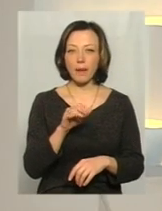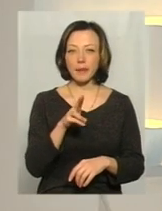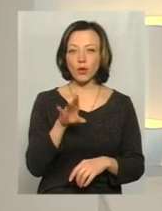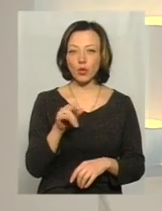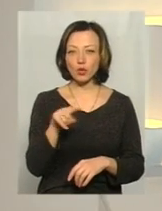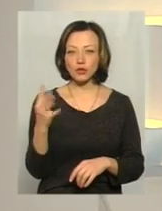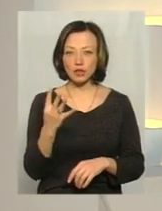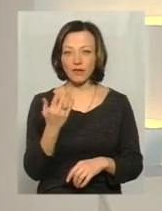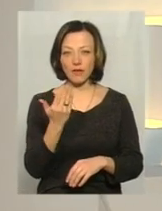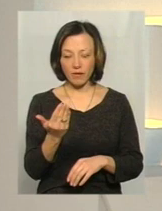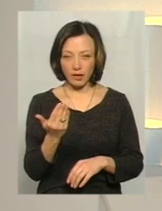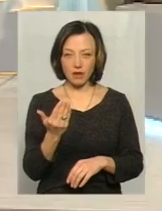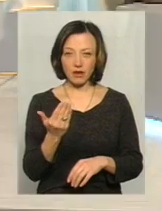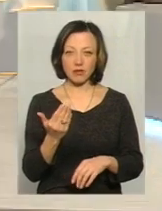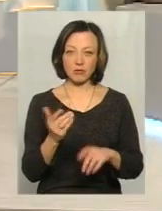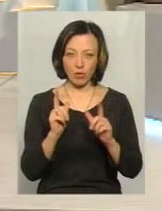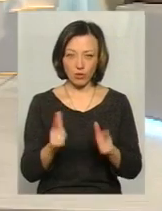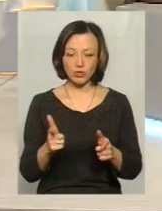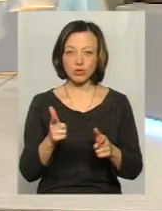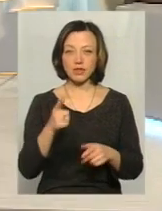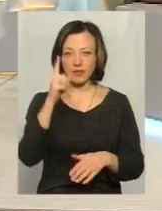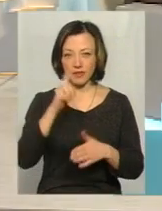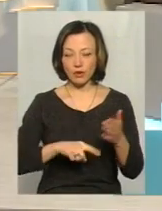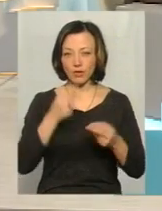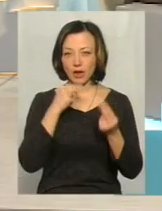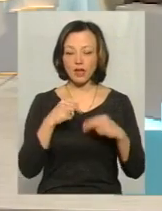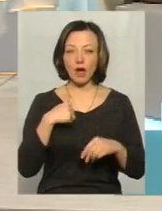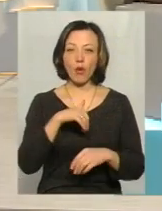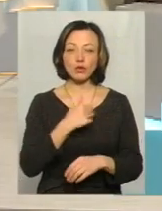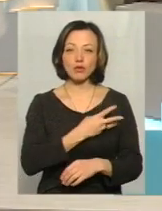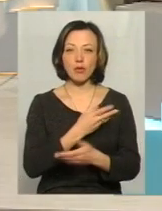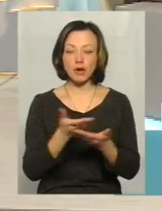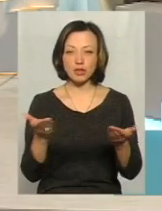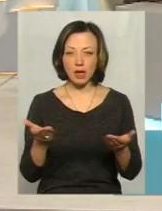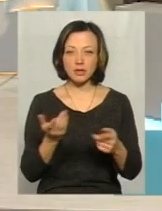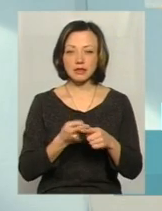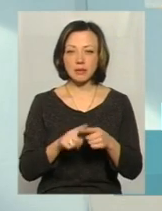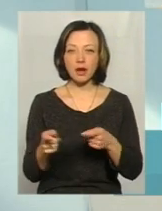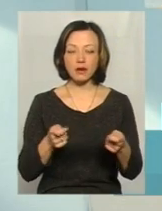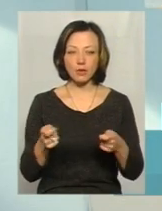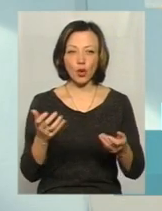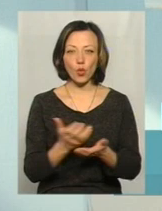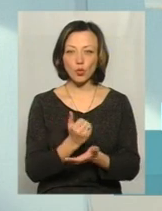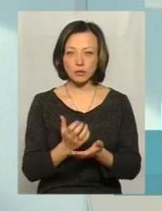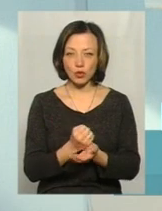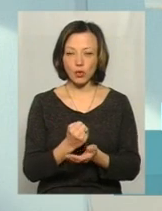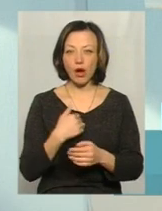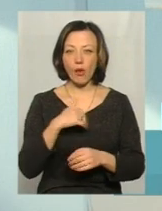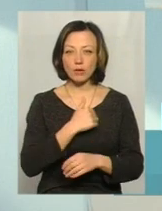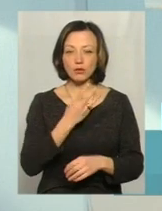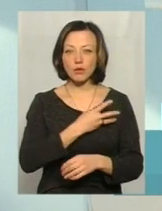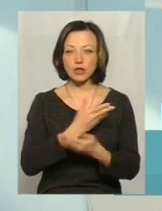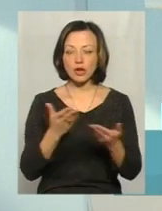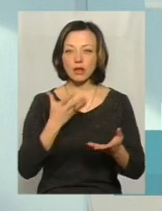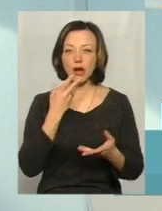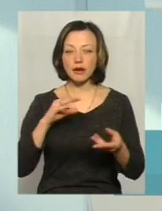ви розділяєте оптимізм, що все-таки буде я добре? Я хочу побажати даним керівникам успіху, я хочу побажати